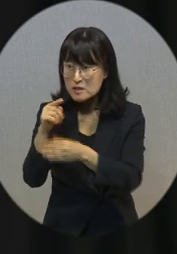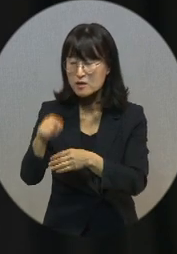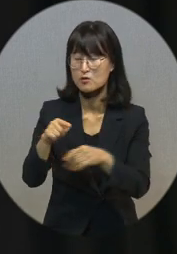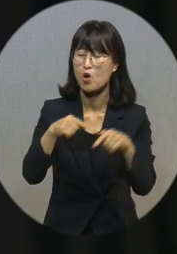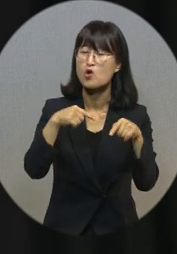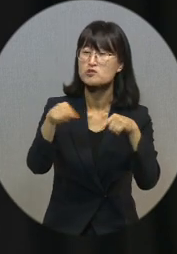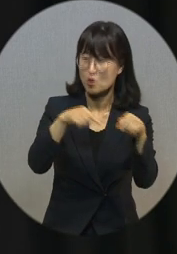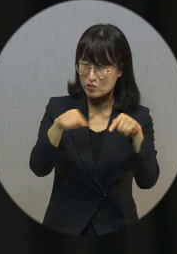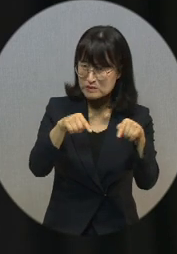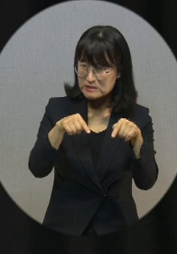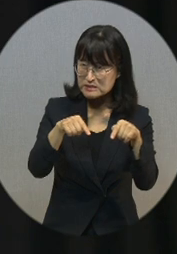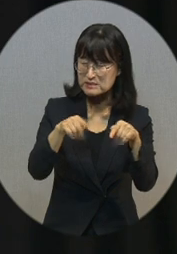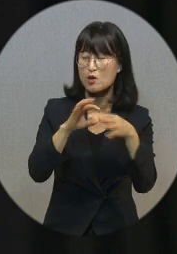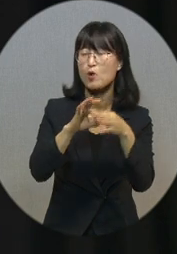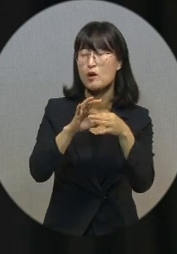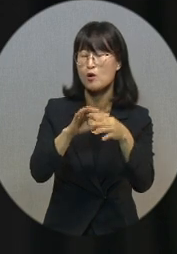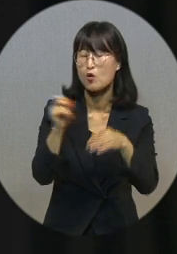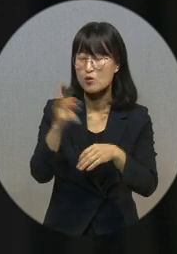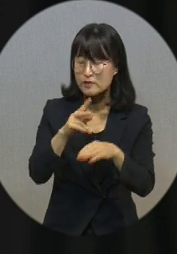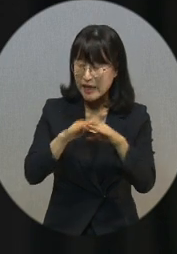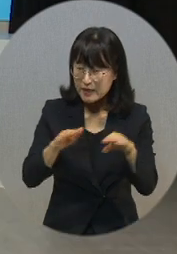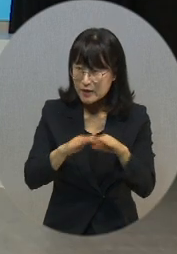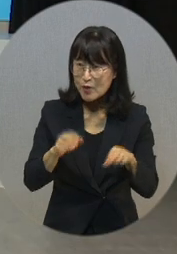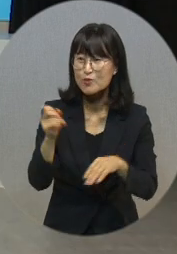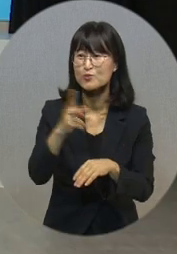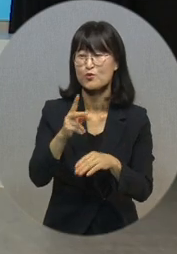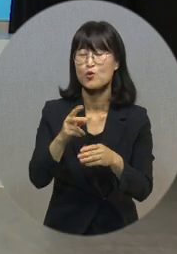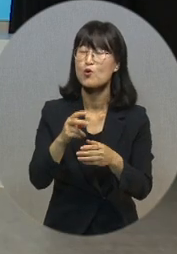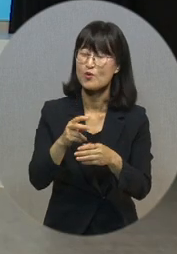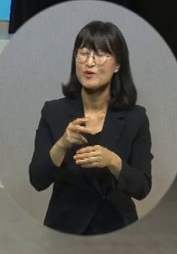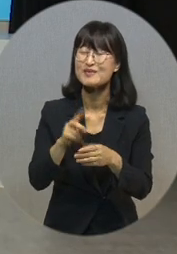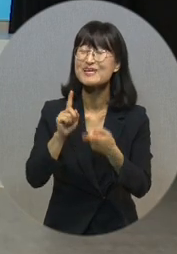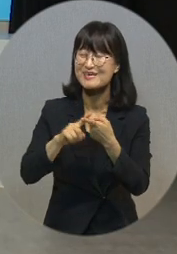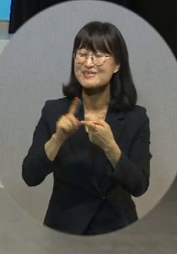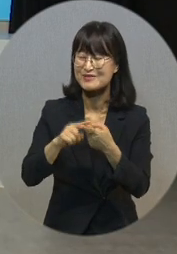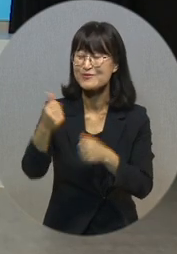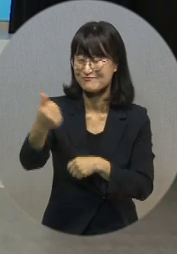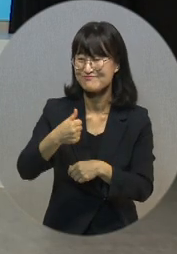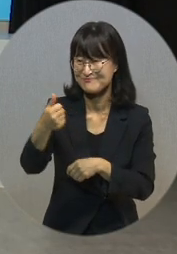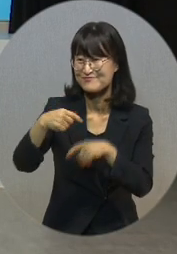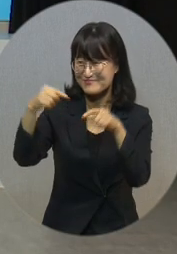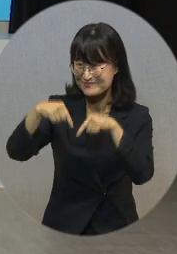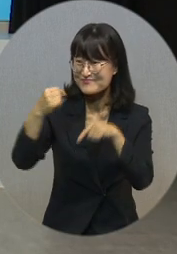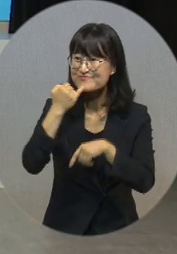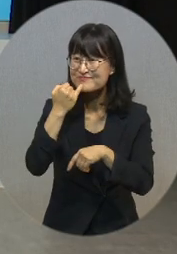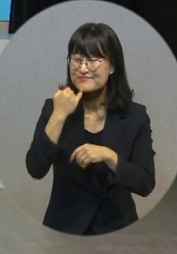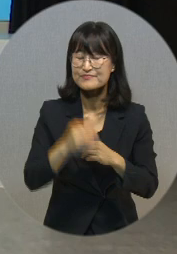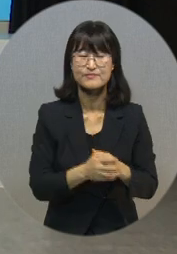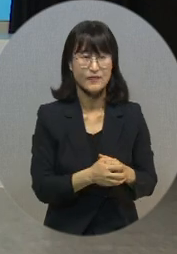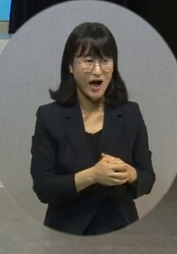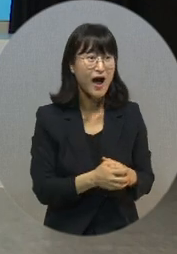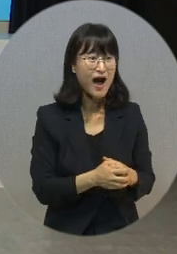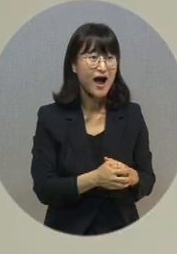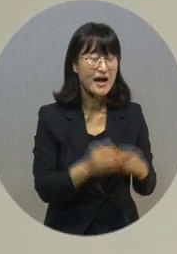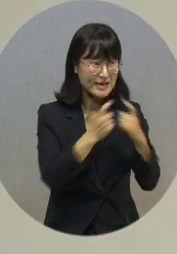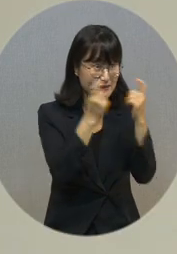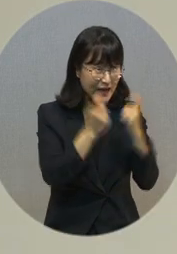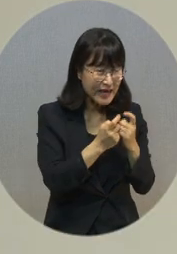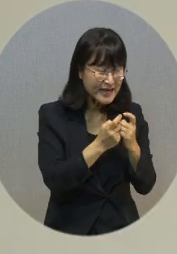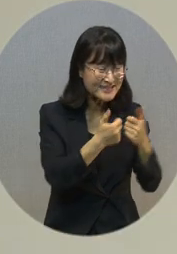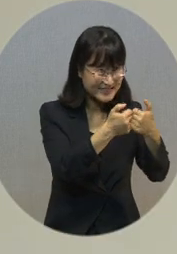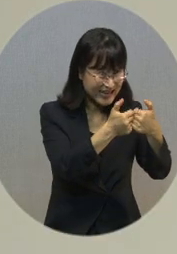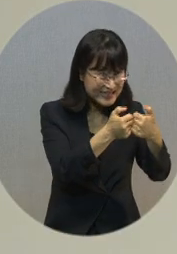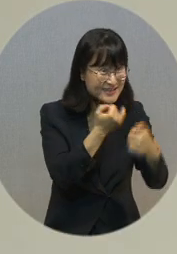네. 법적 테두리를 넘는 부분까지 많이 찾아주십시오. 아, 민원도 받아주시는 거죠? 아, 예, 그럼요, 당연하죠. 아, 그